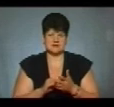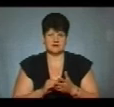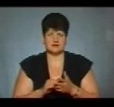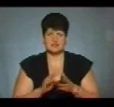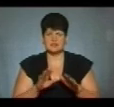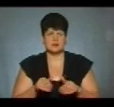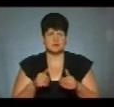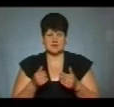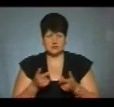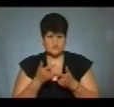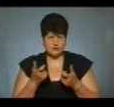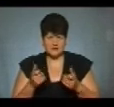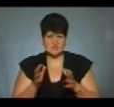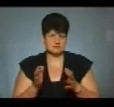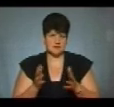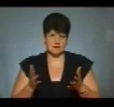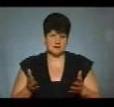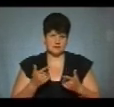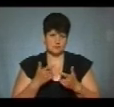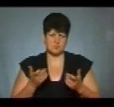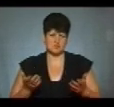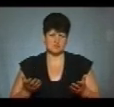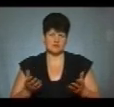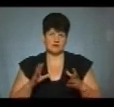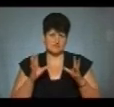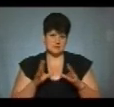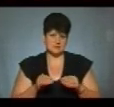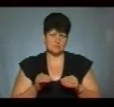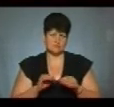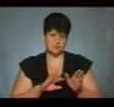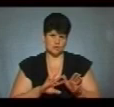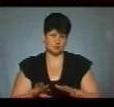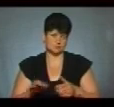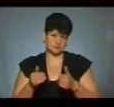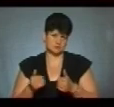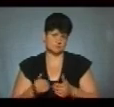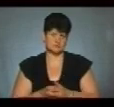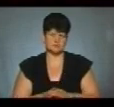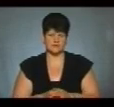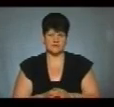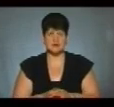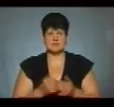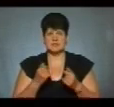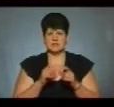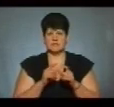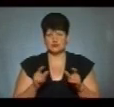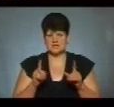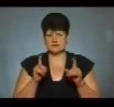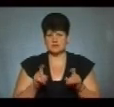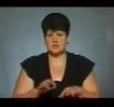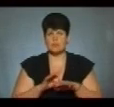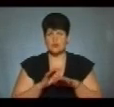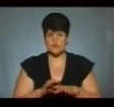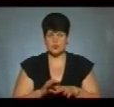для передачі, не для зберігання інформації. Все пройшло гаразд. Зараз на пункті тестування